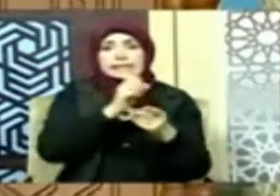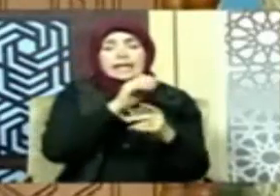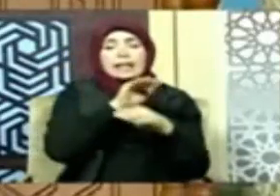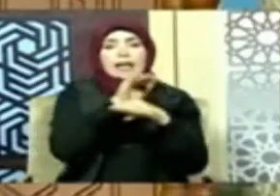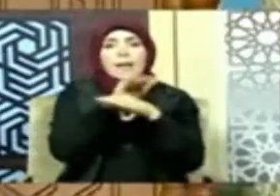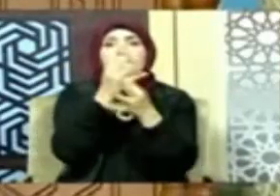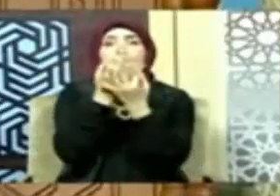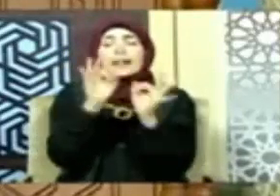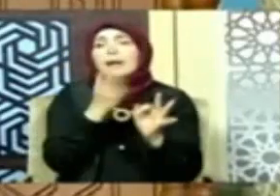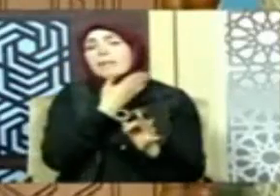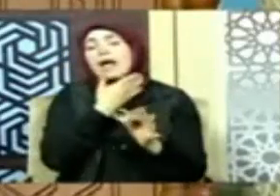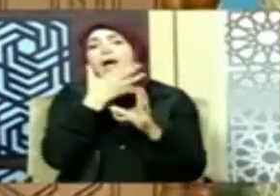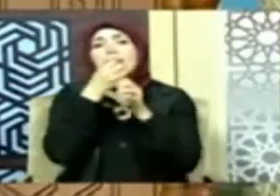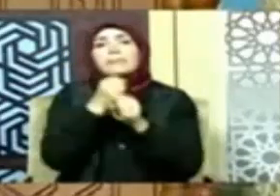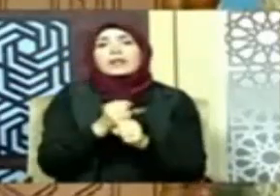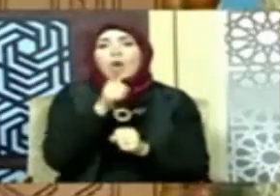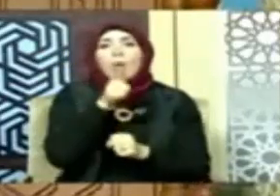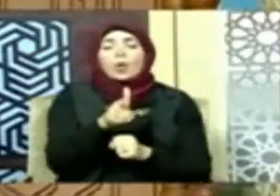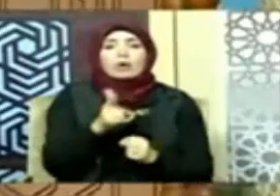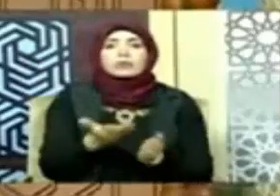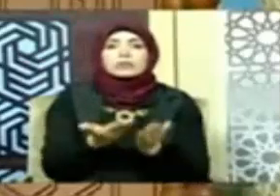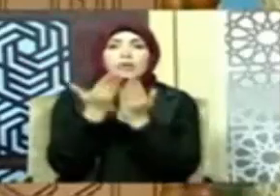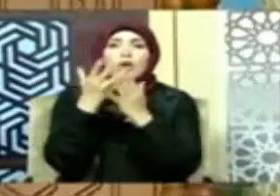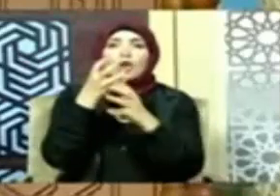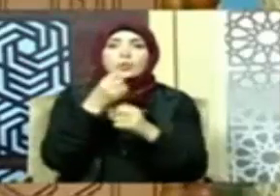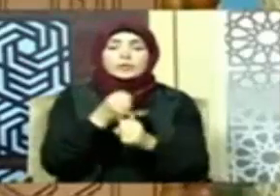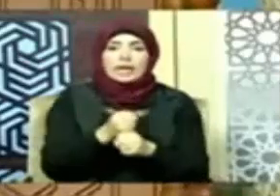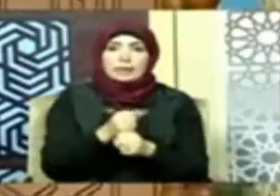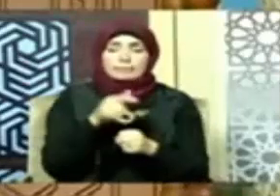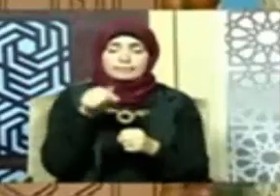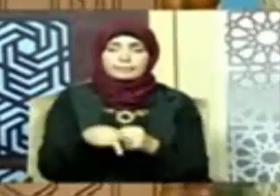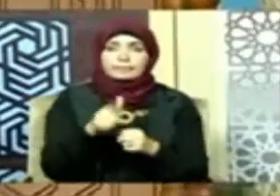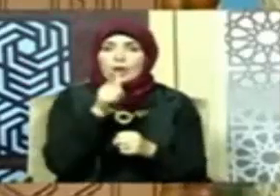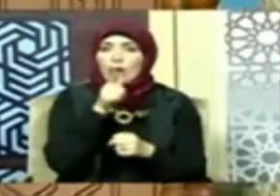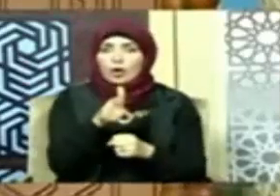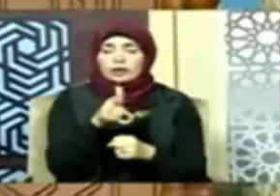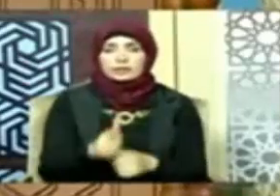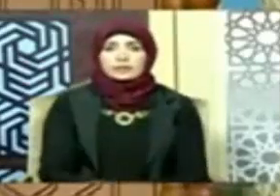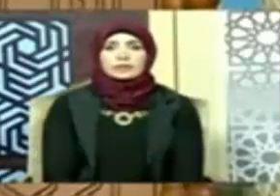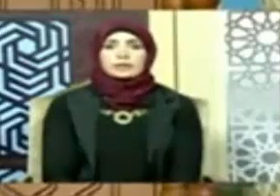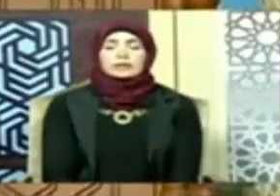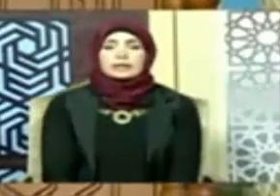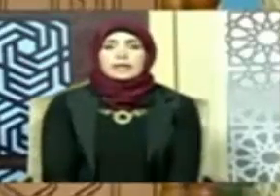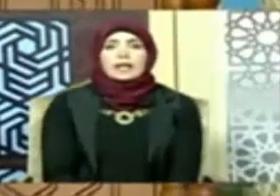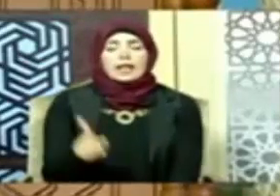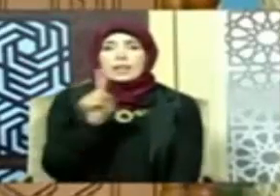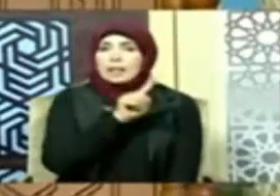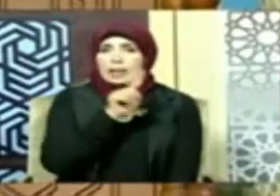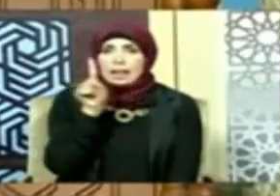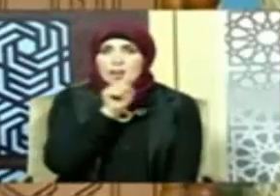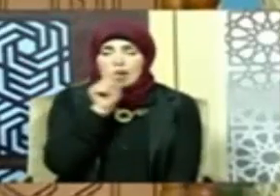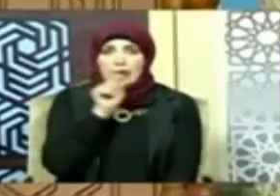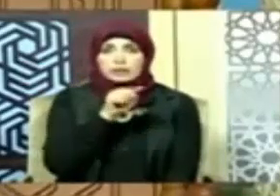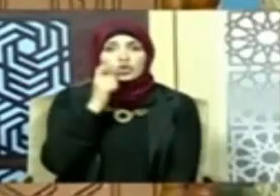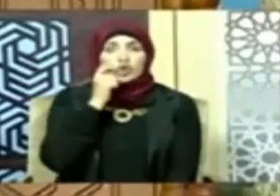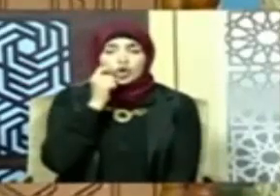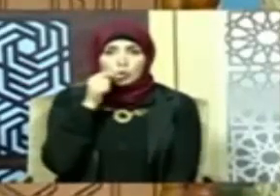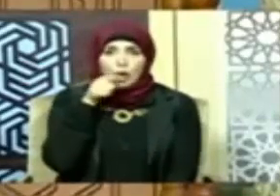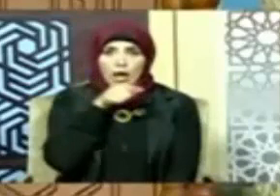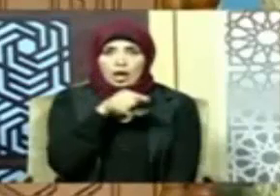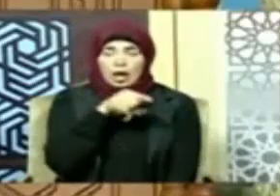الأمانة، وقال صلى الله عليه وسلم: لا يزال الرجل